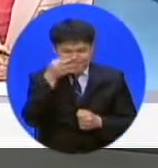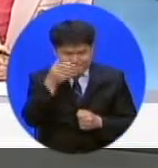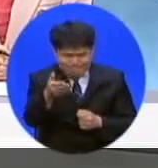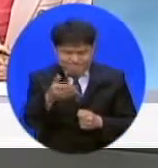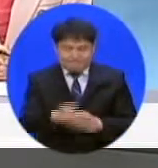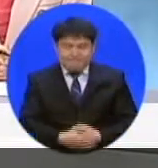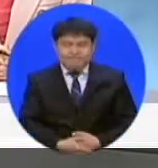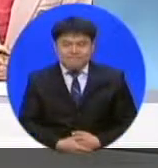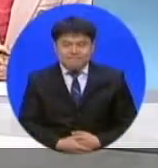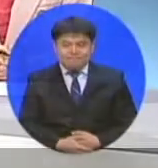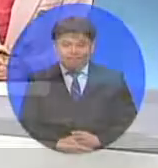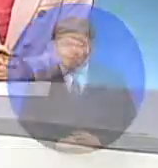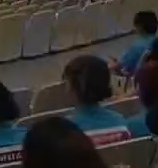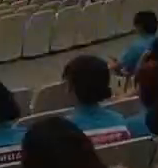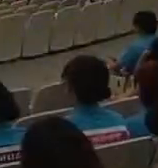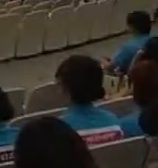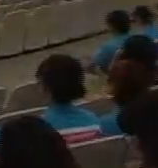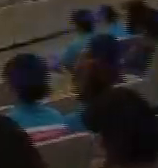안서영 기자가 다녀왔습니다.